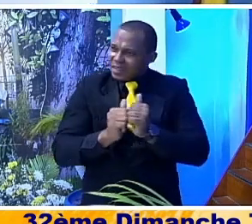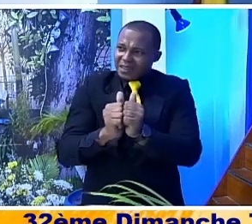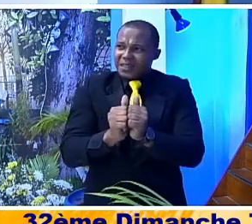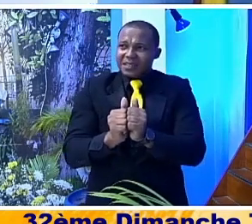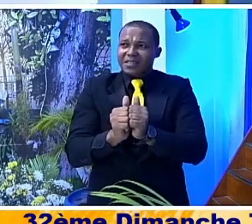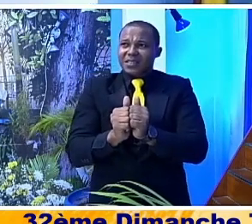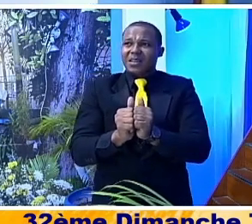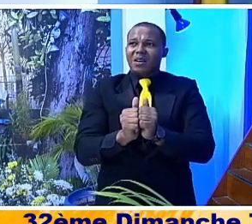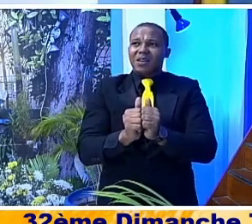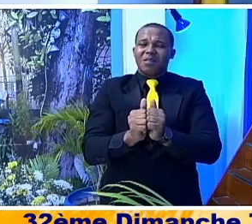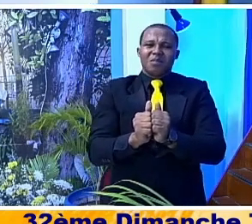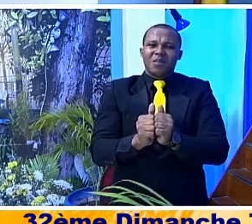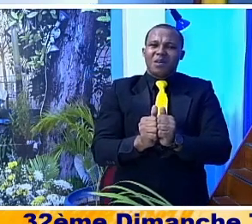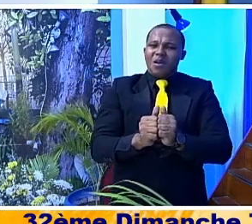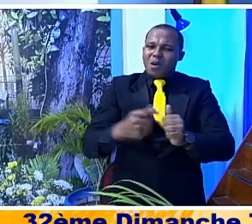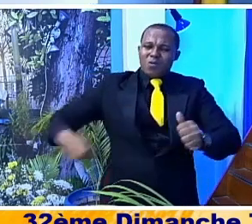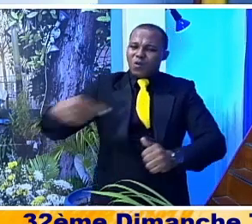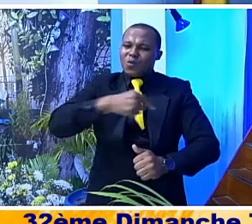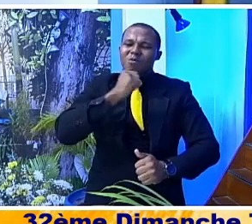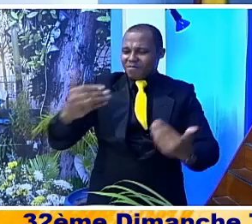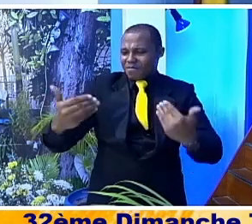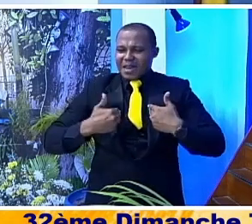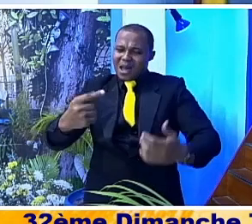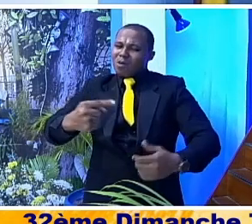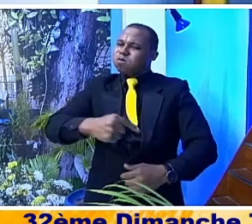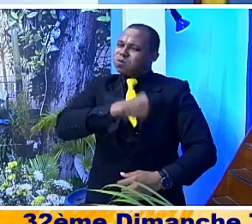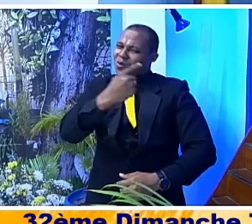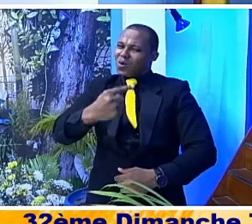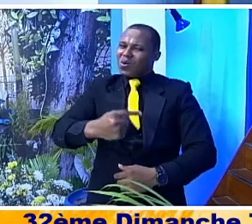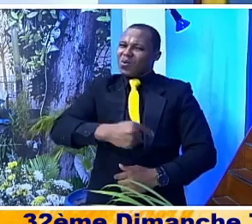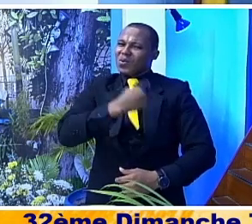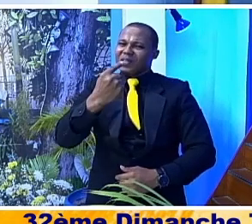Alors même là, nous n'avons pas un minimum de conscience là.